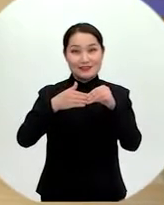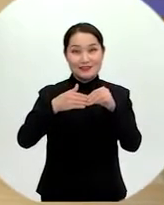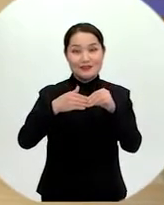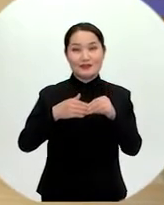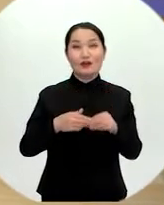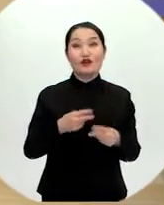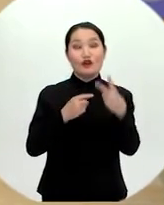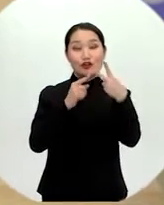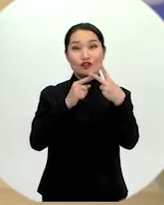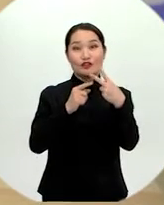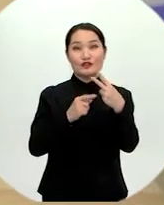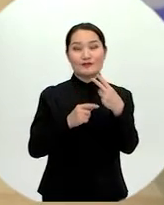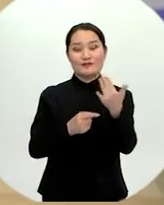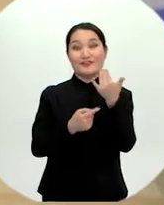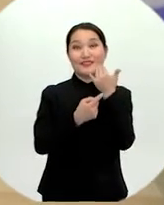누구 자슨 데래